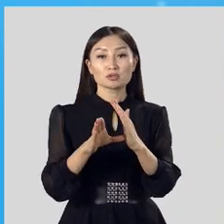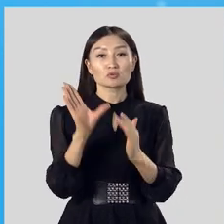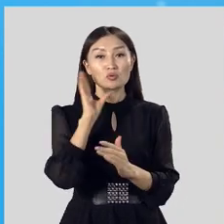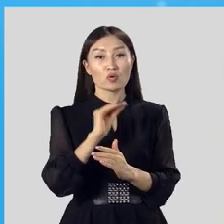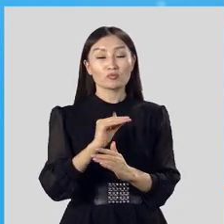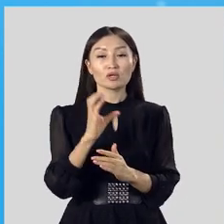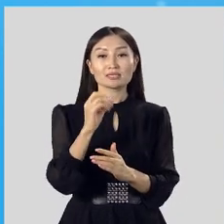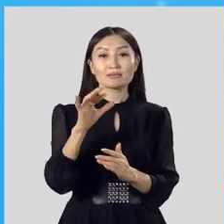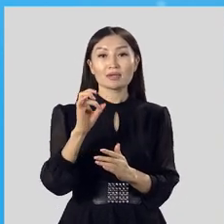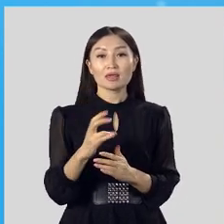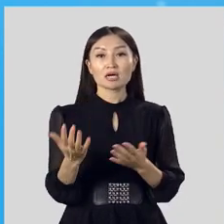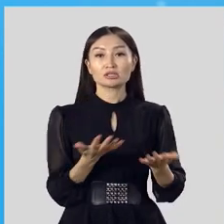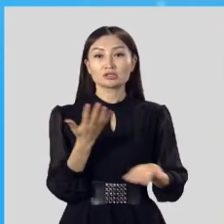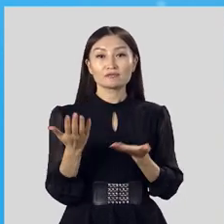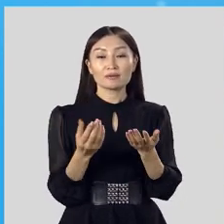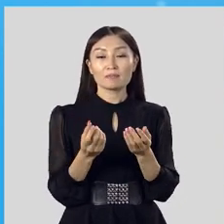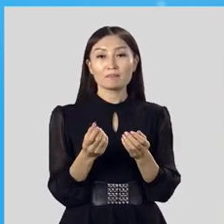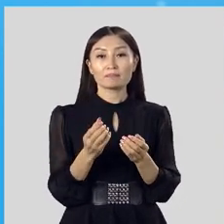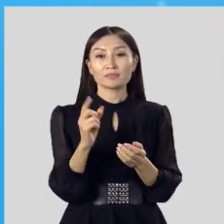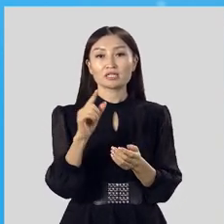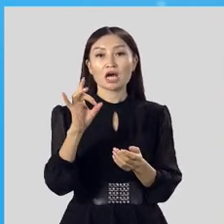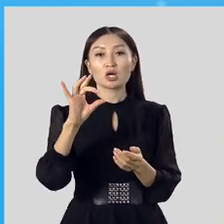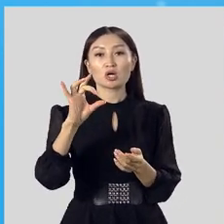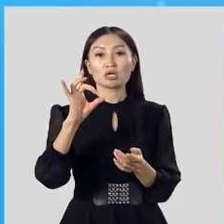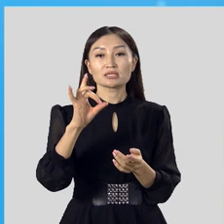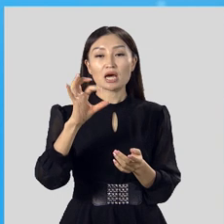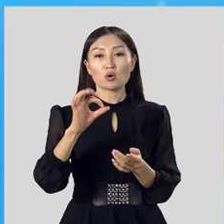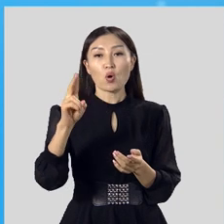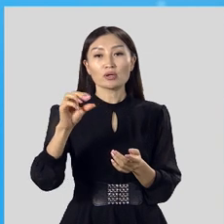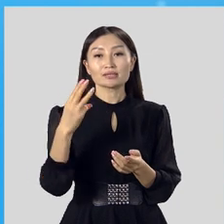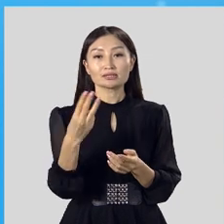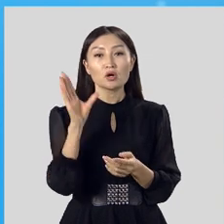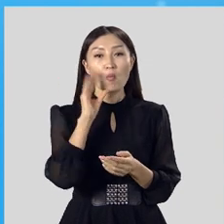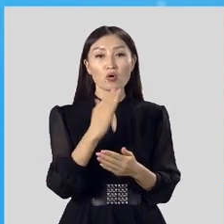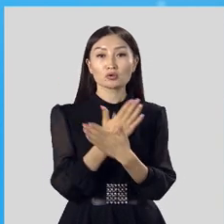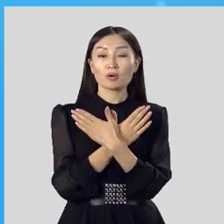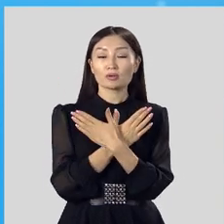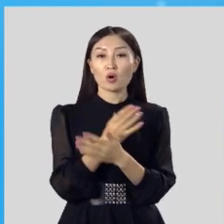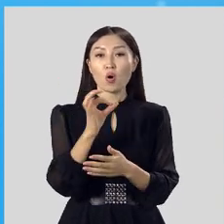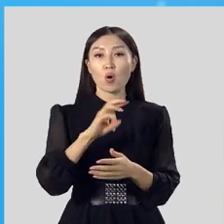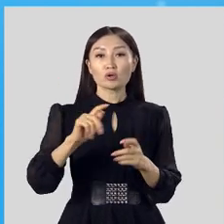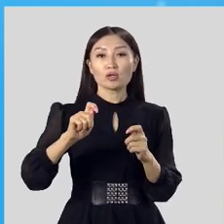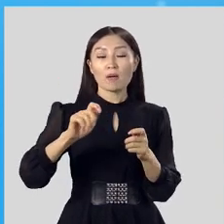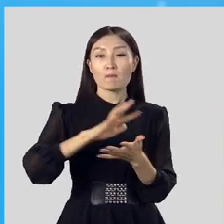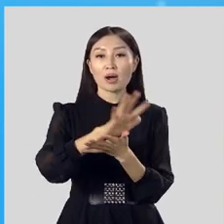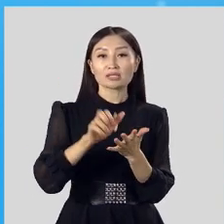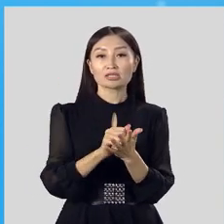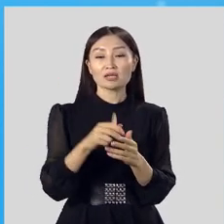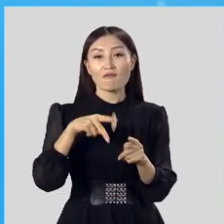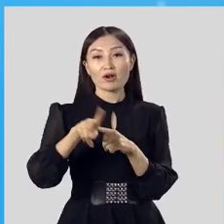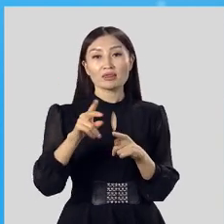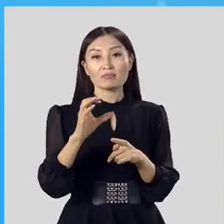только семена с живым зародышем. Зародыш может погибнуть от поражения вредными